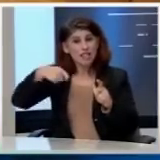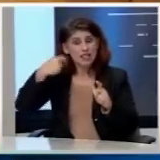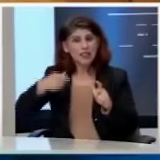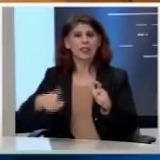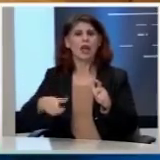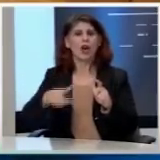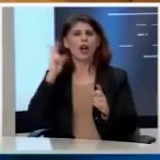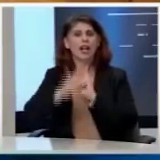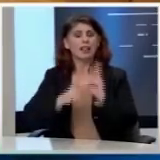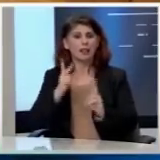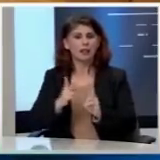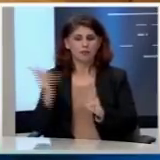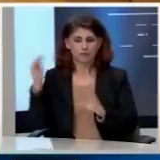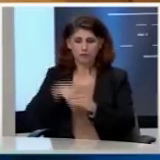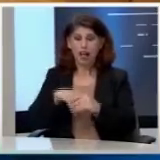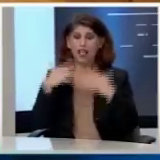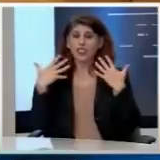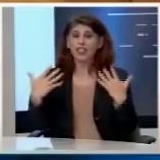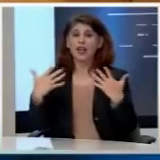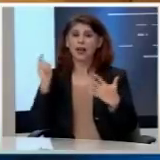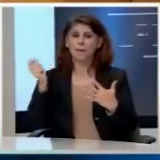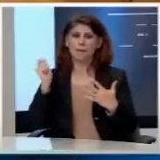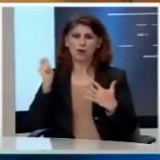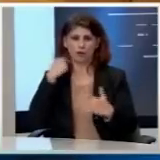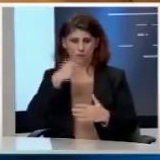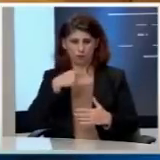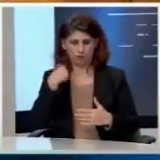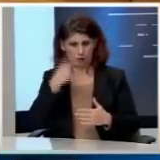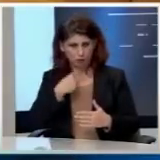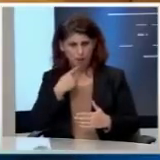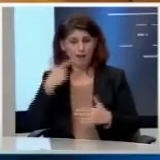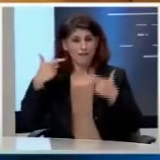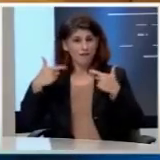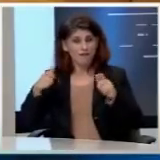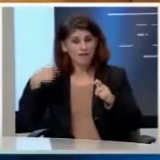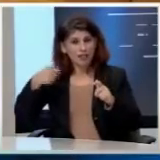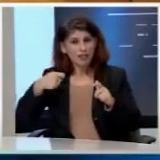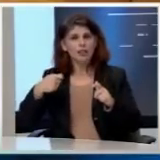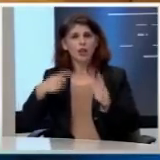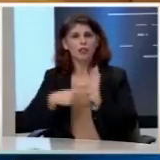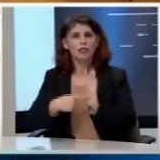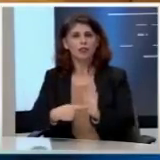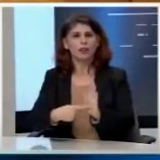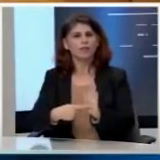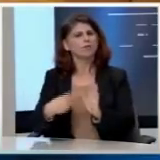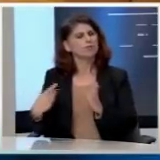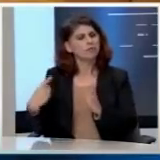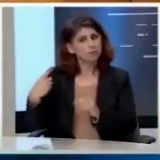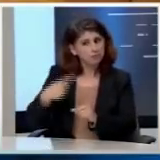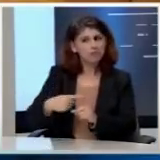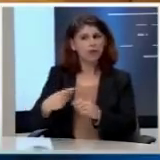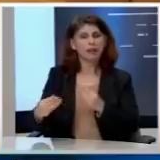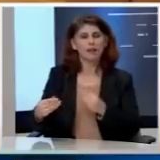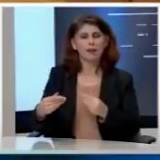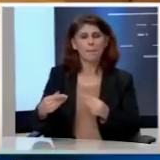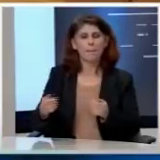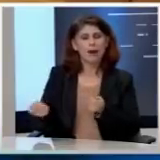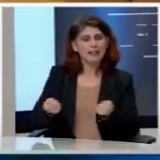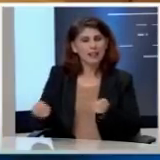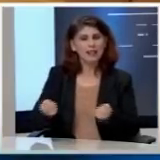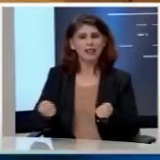καταγγελίες. Εμπλέκονται 10 πολιτικά πρόσωπα, βίντεο μάλιστα δείχνουν πως συμμετείχαν στην ευνοϊκή μεταχείριση λήψης αποφάσεων για